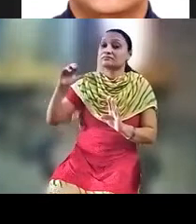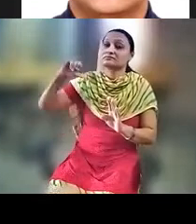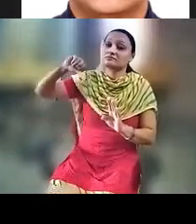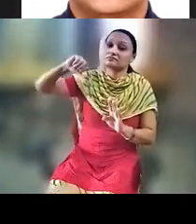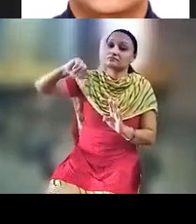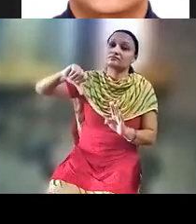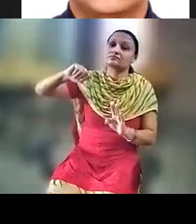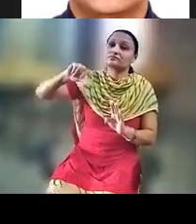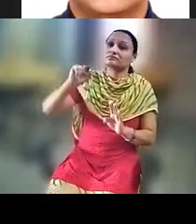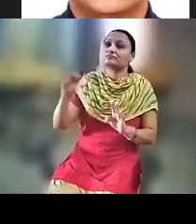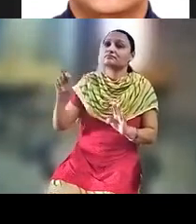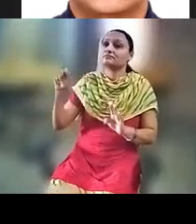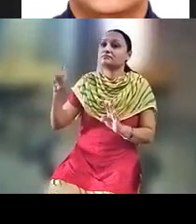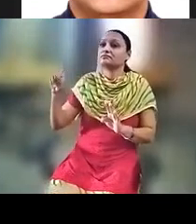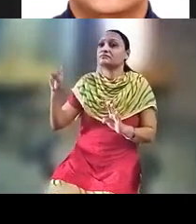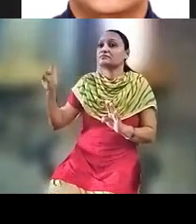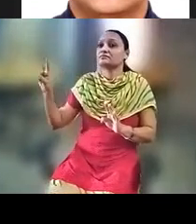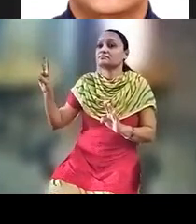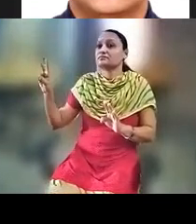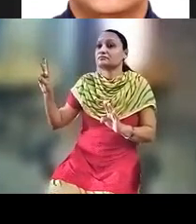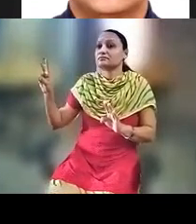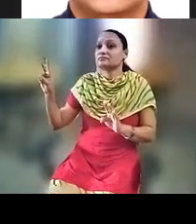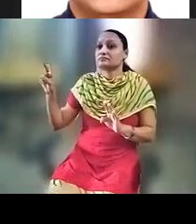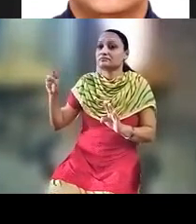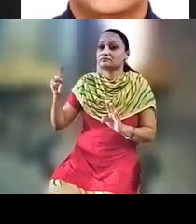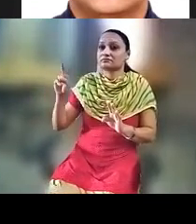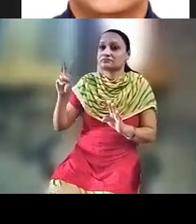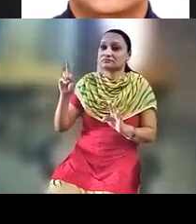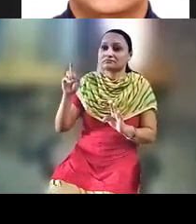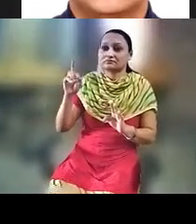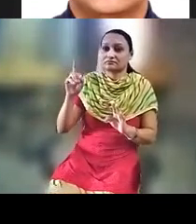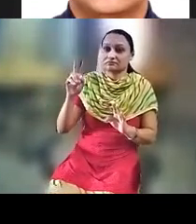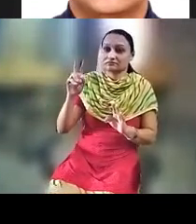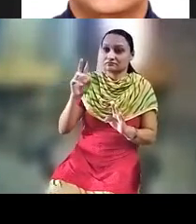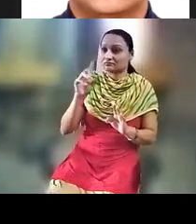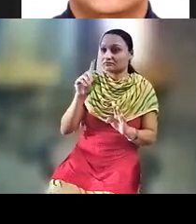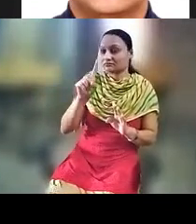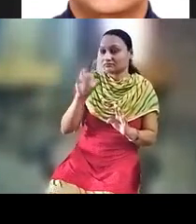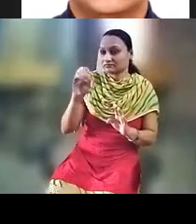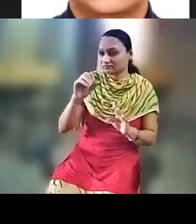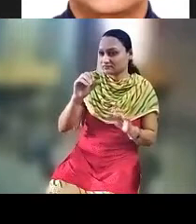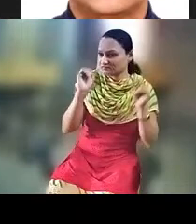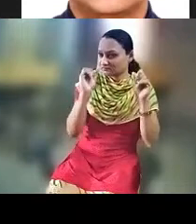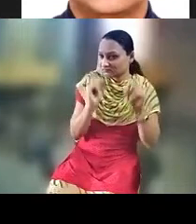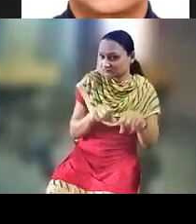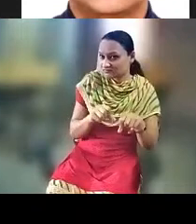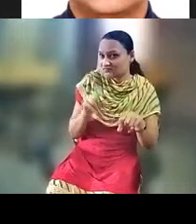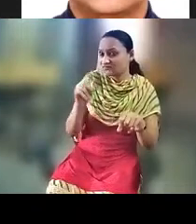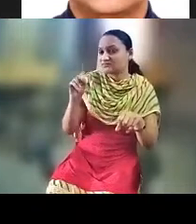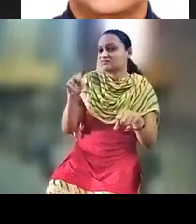बच्चे 12th में हैं और पास नहीं हो पा रहे हैं, या 10th में हैं और पास नहीं हो पा रहे हैं।